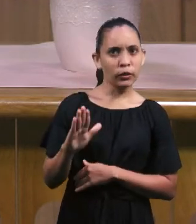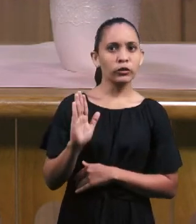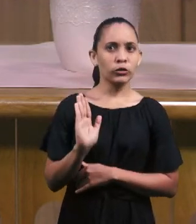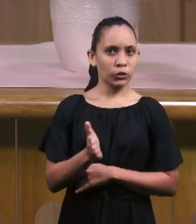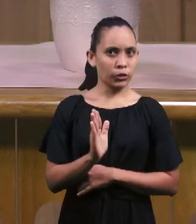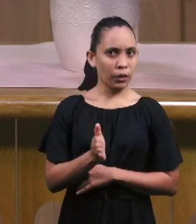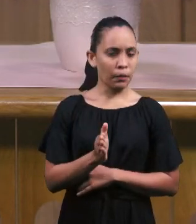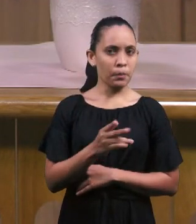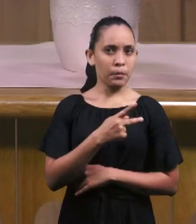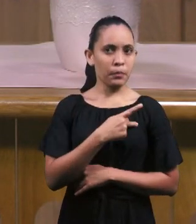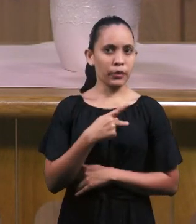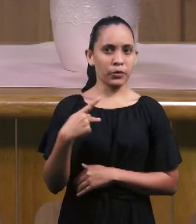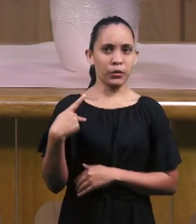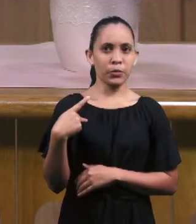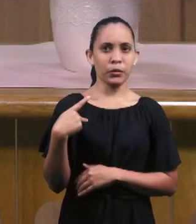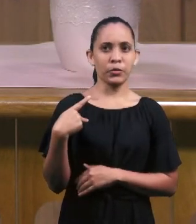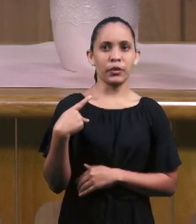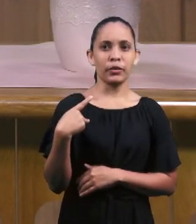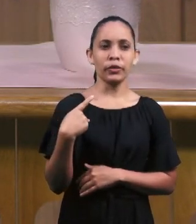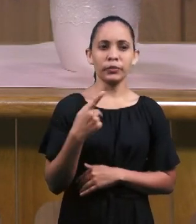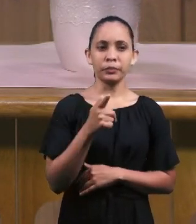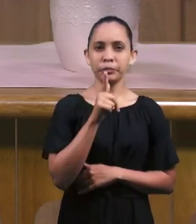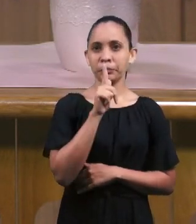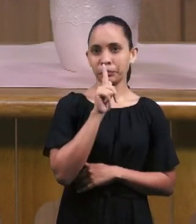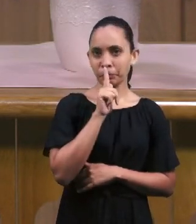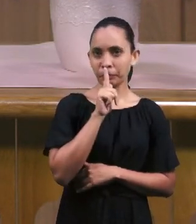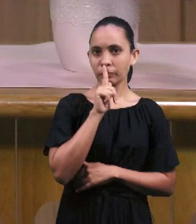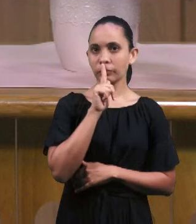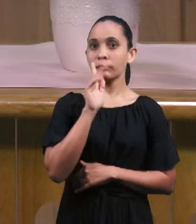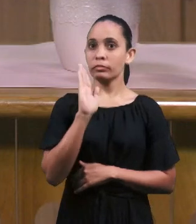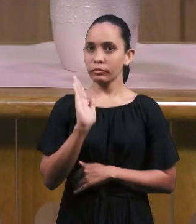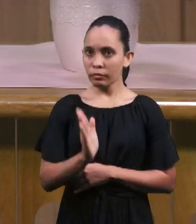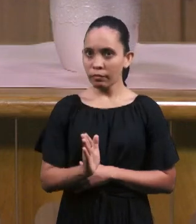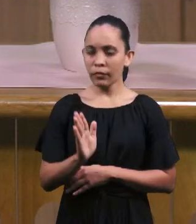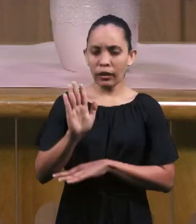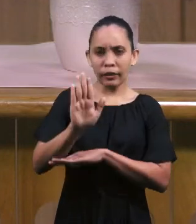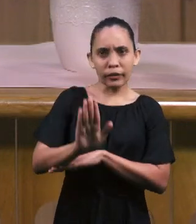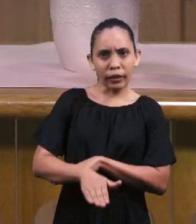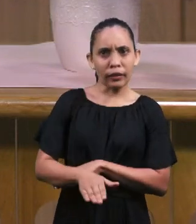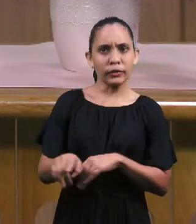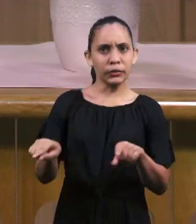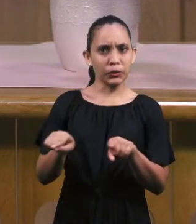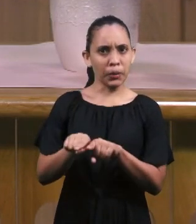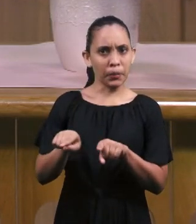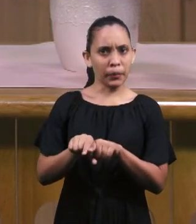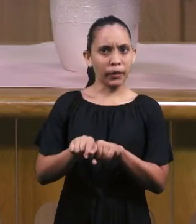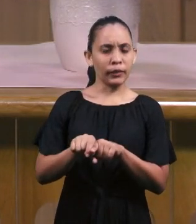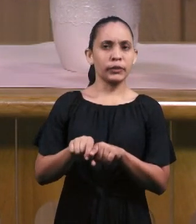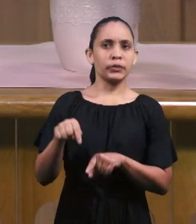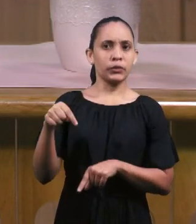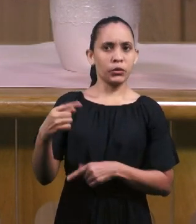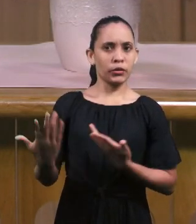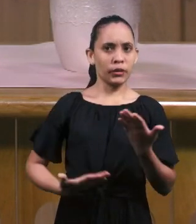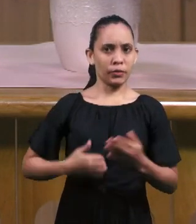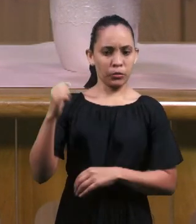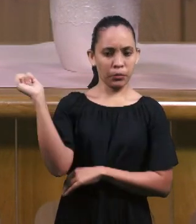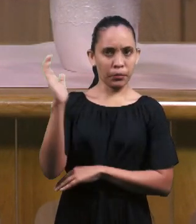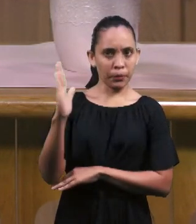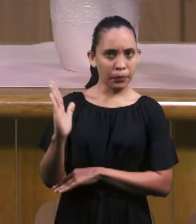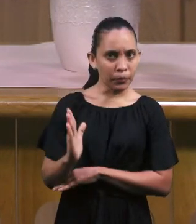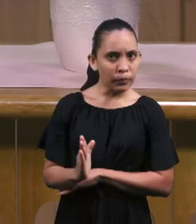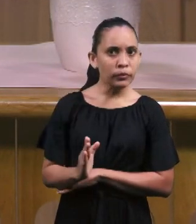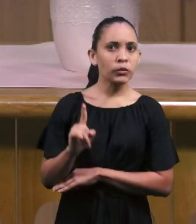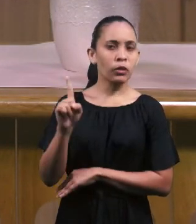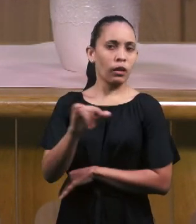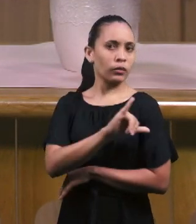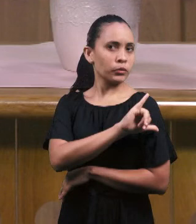9h30. Au Brésil, nous avons eu le pasteur Gilson à midi à nouveau. À 15h l'après-midi, la participation des frères du Brésil, préparée par